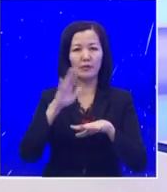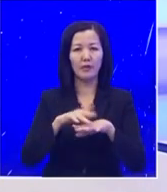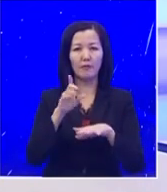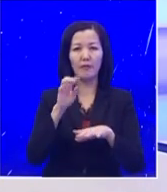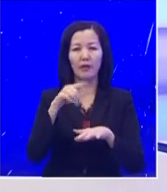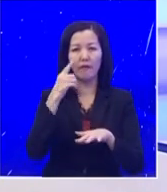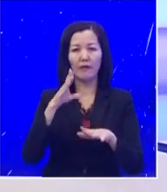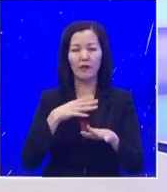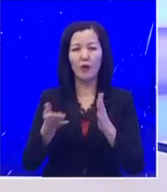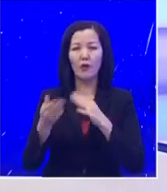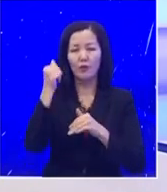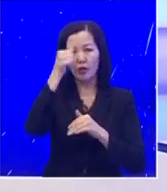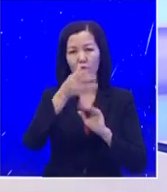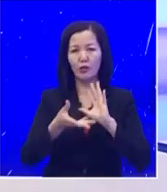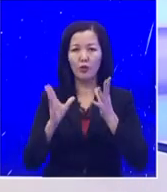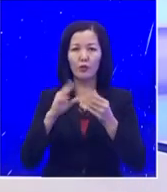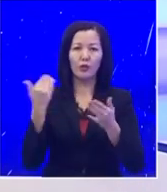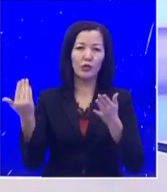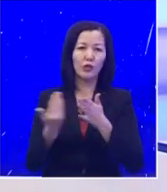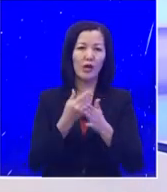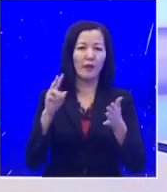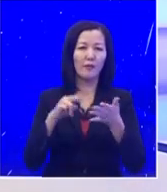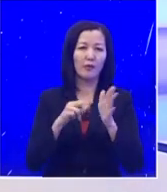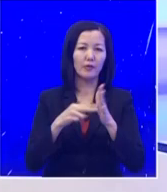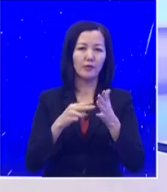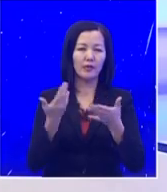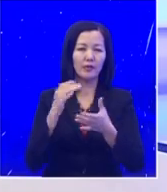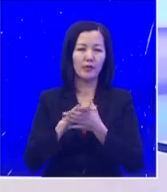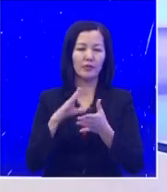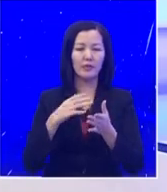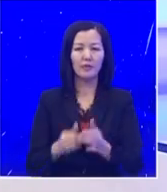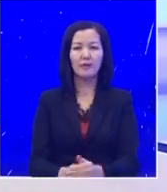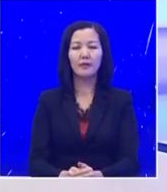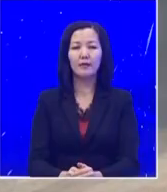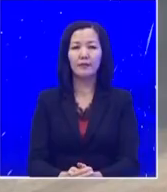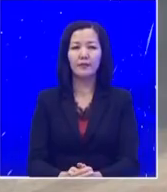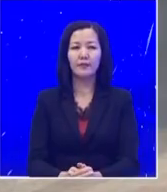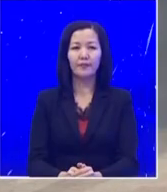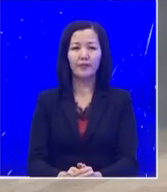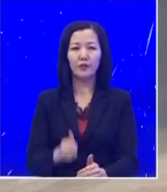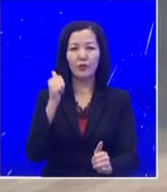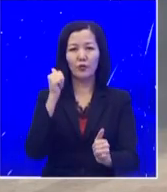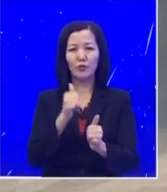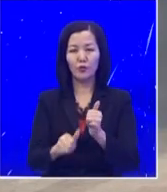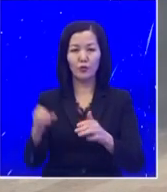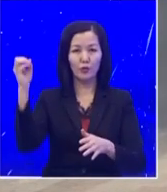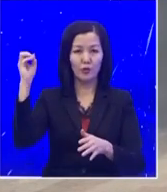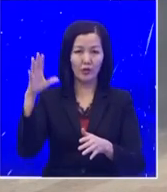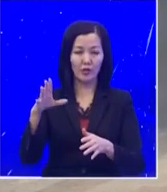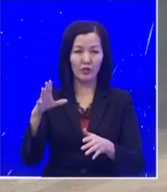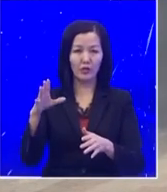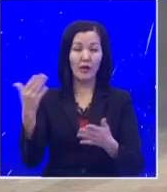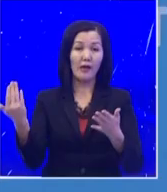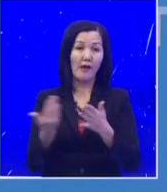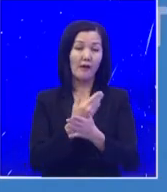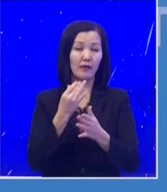Баталов айтты. Өткен жылды қорытты, жаңа мақсат міндеттерді таныстырды. Күнде ашық, әңгімеде ашық.